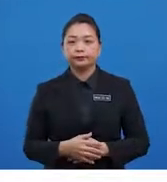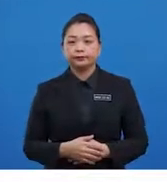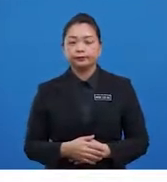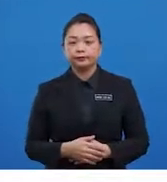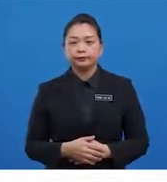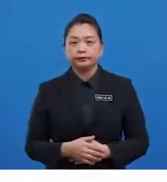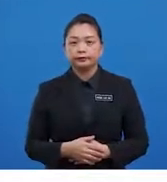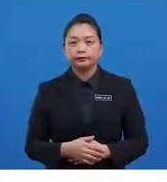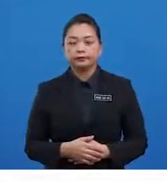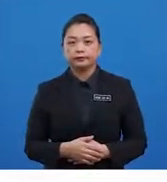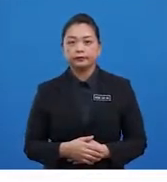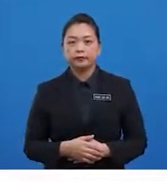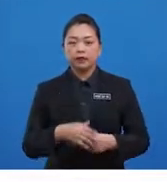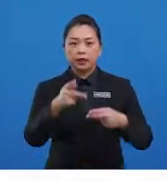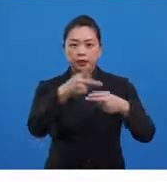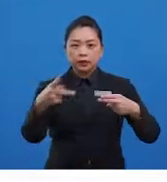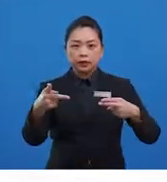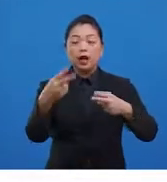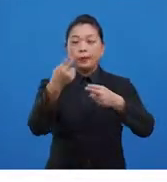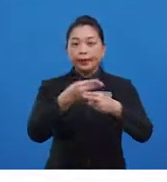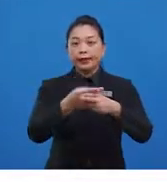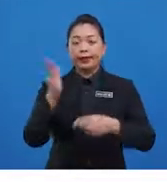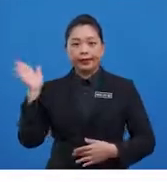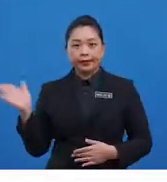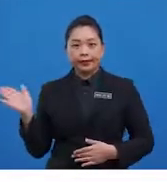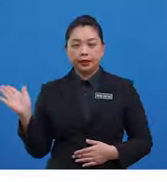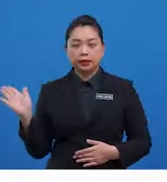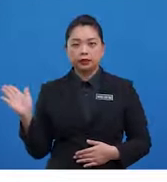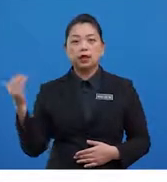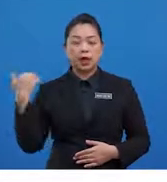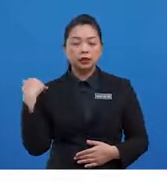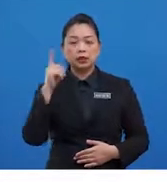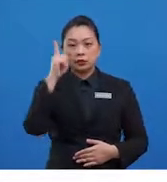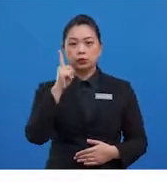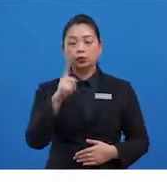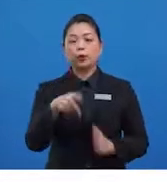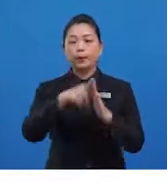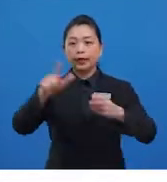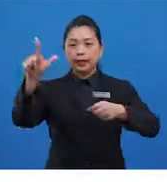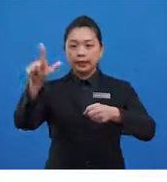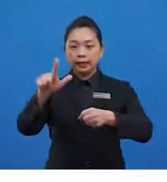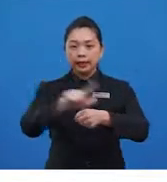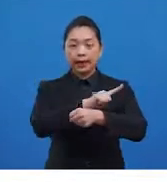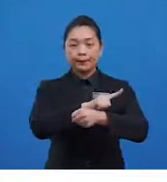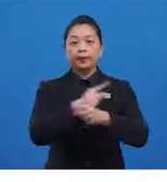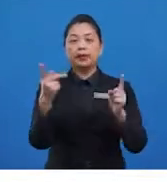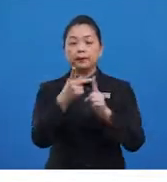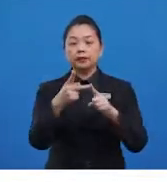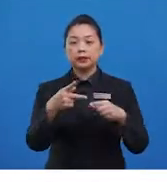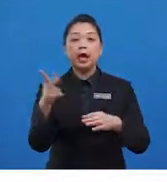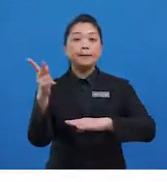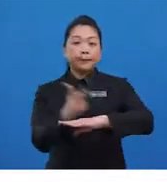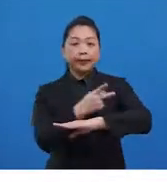Murid-murid, keris pendek diraja ini ialah salah satu pelengkap kepada pakaian kebesaran